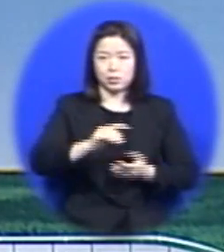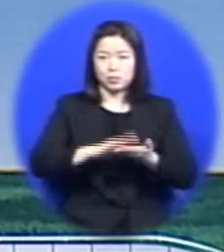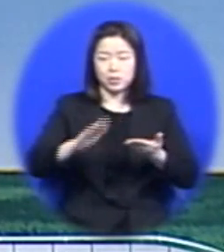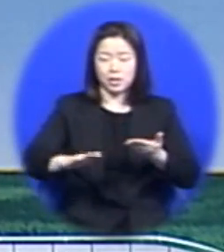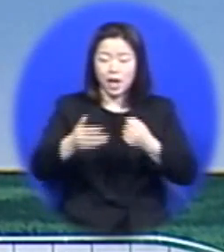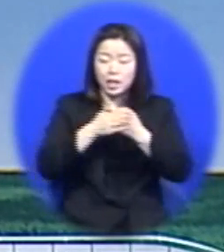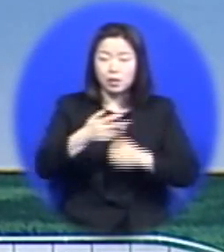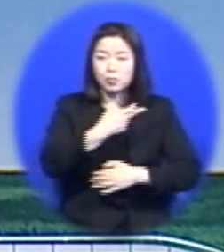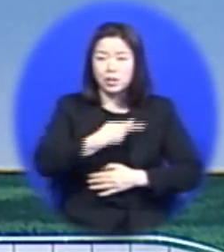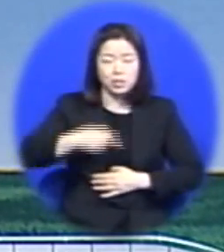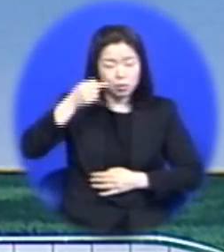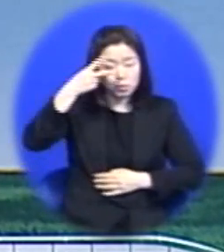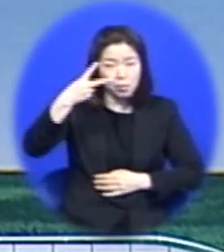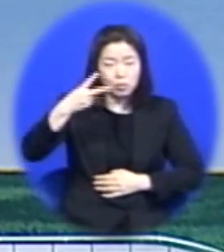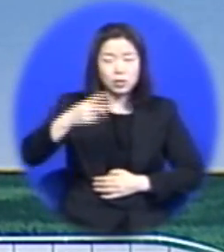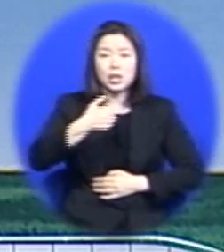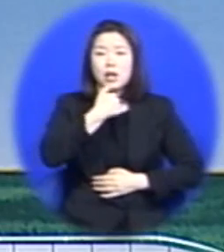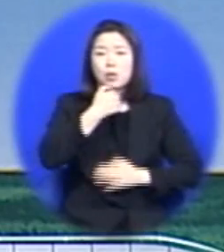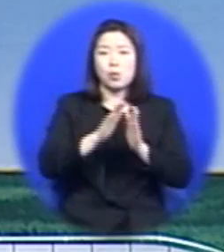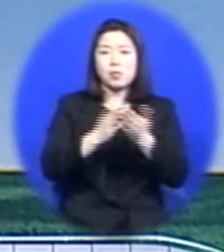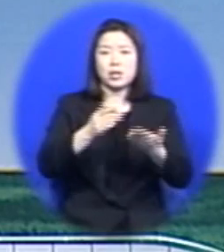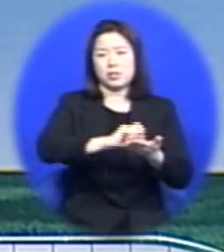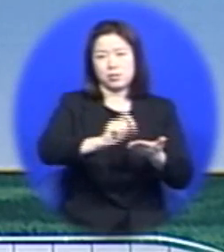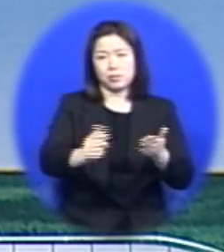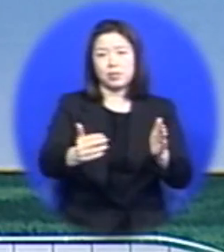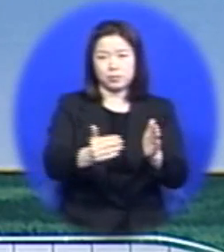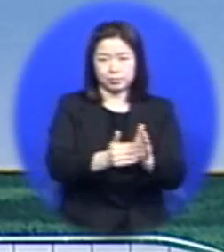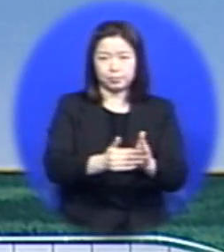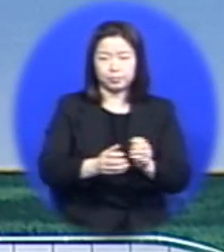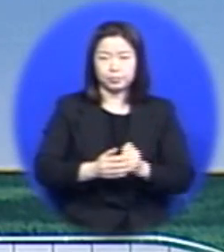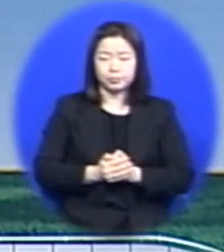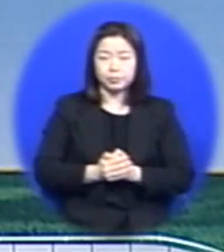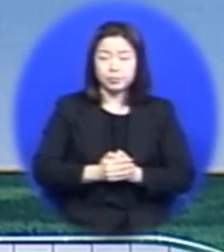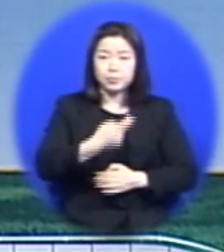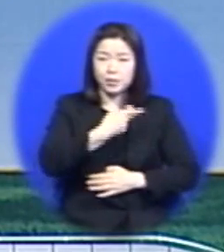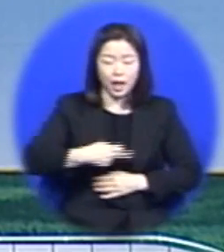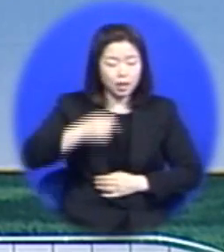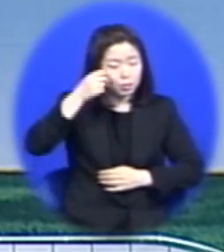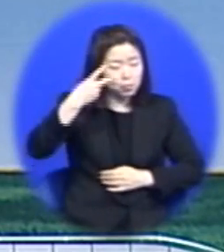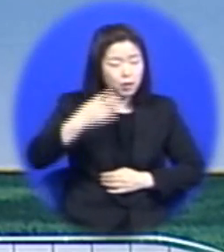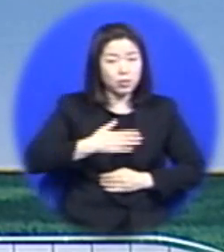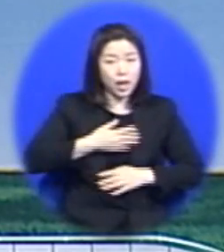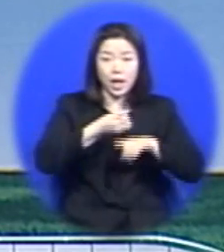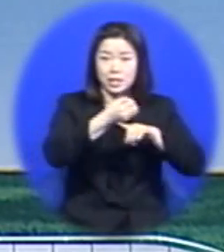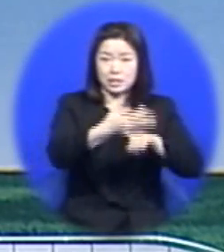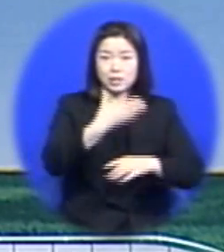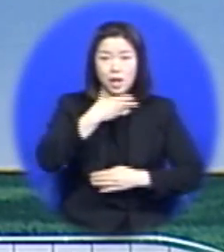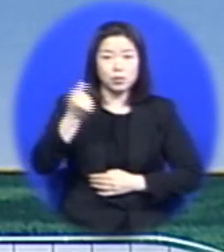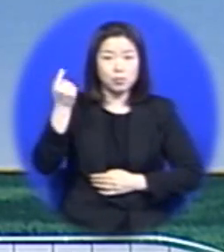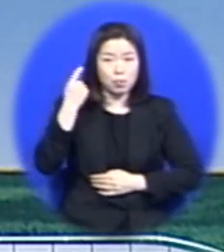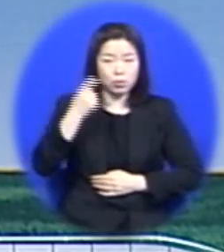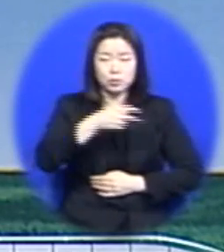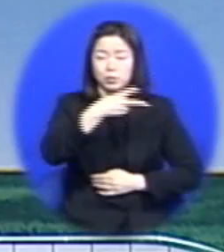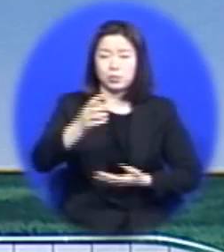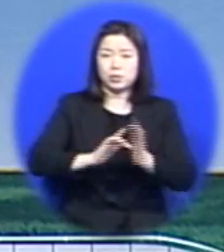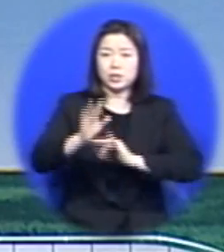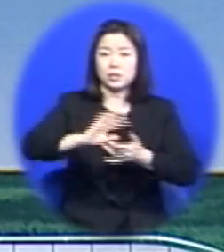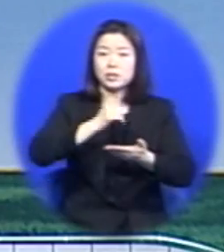사도 바울이 로마서를 쓴 겁니다. 사도 바울은 내가 전하는 복음, 곧 예수 그리스도에